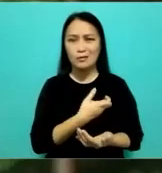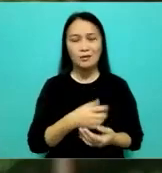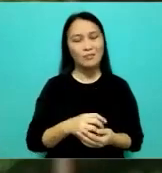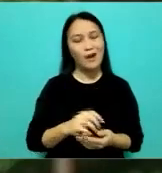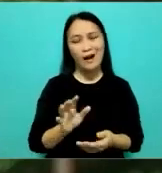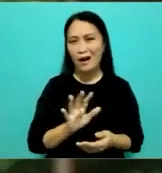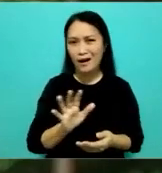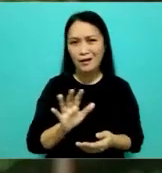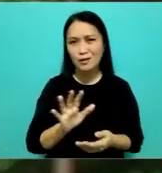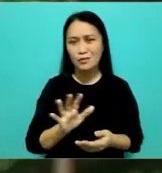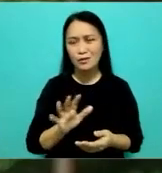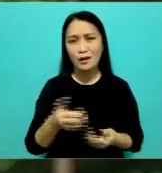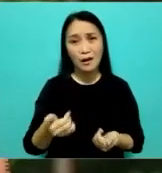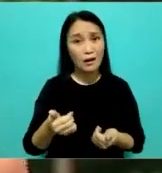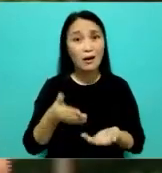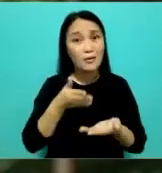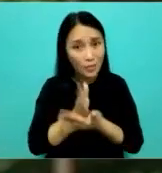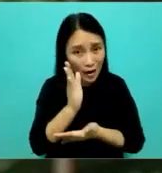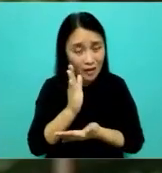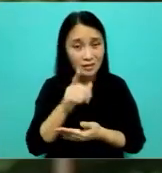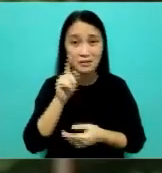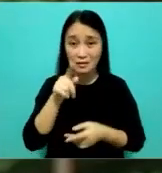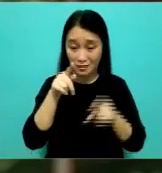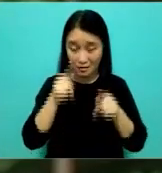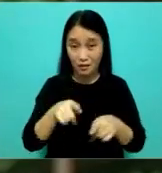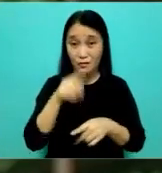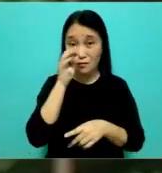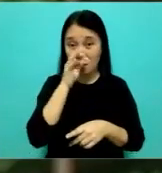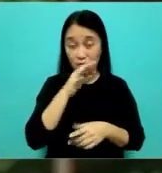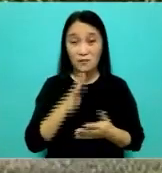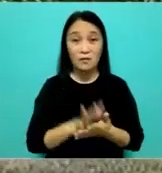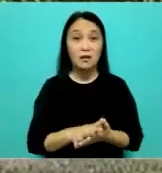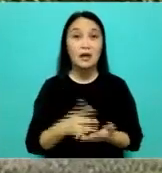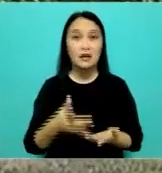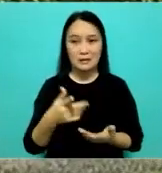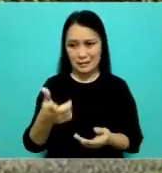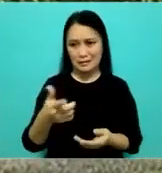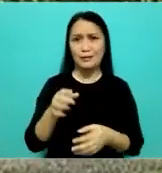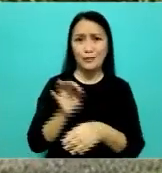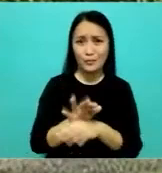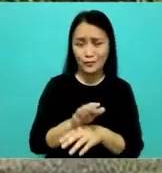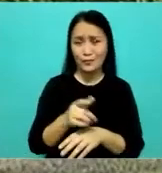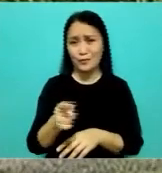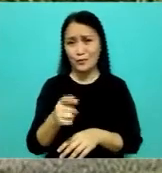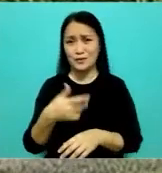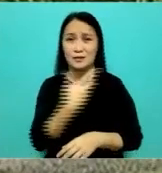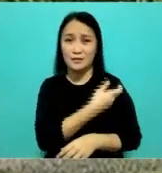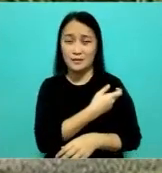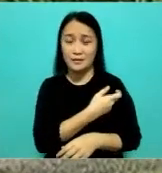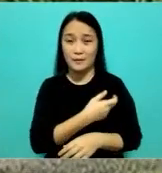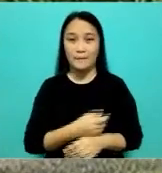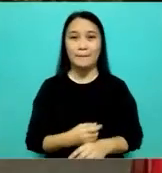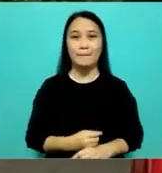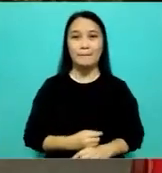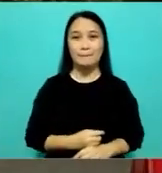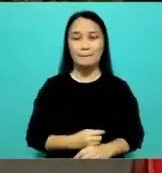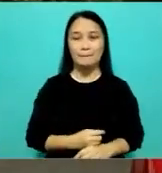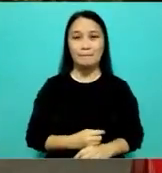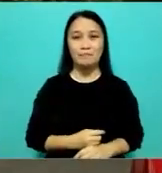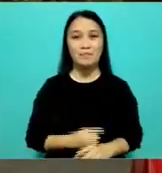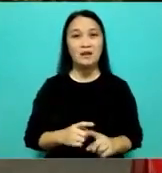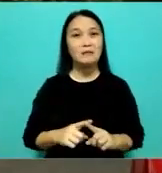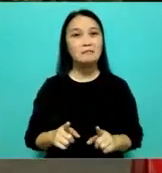maapakang karapatan ng isang individual kung pipiliting magpabakuna. Pero ang mismong DSWD na may saklaw ng